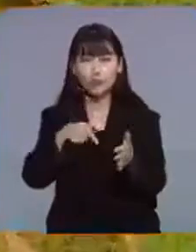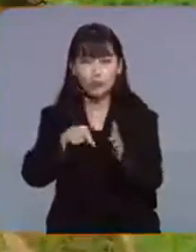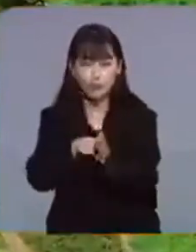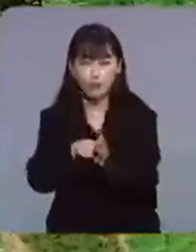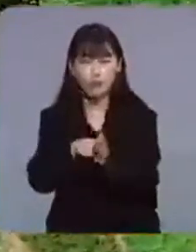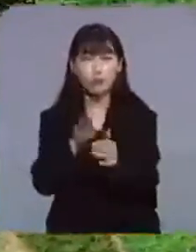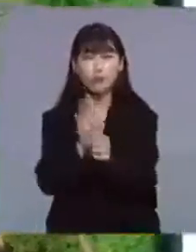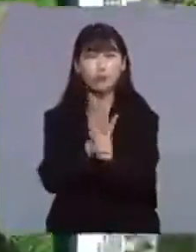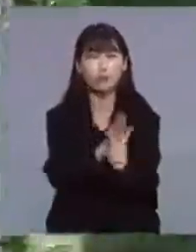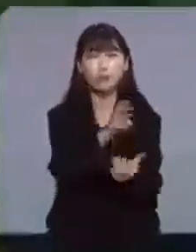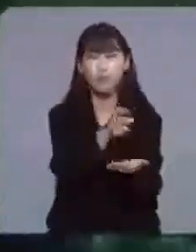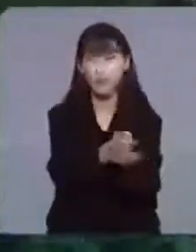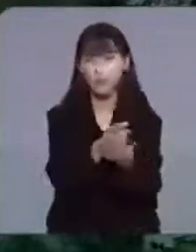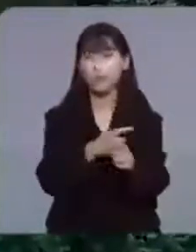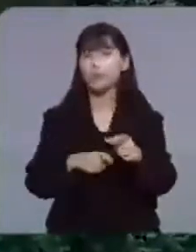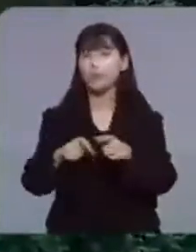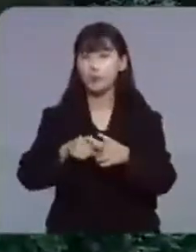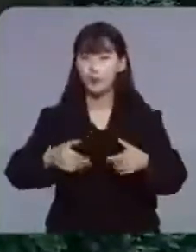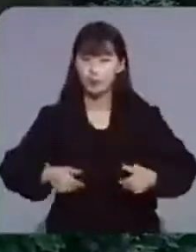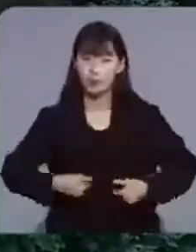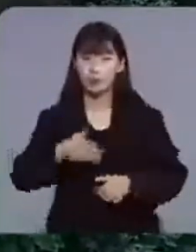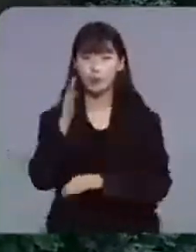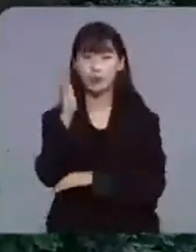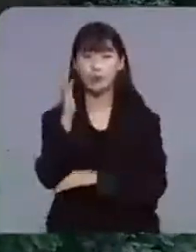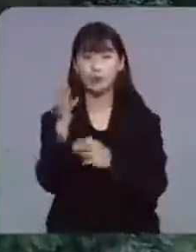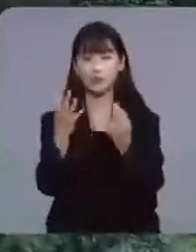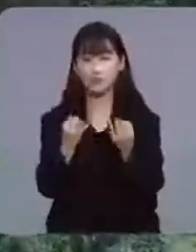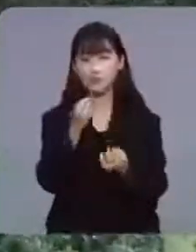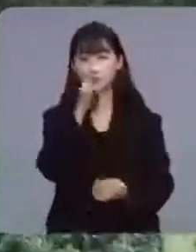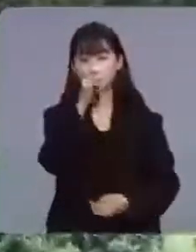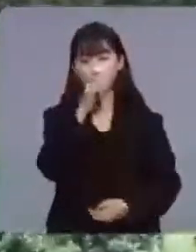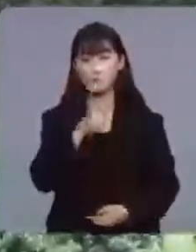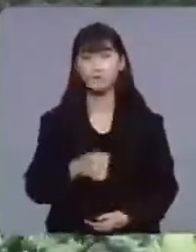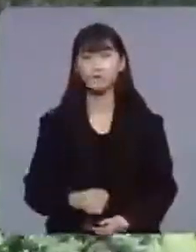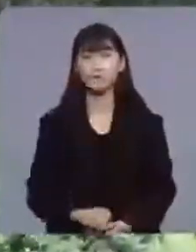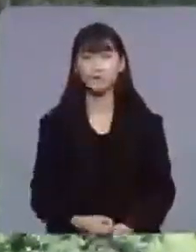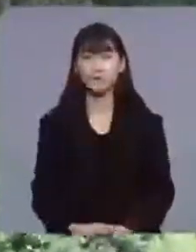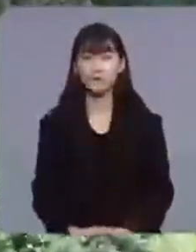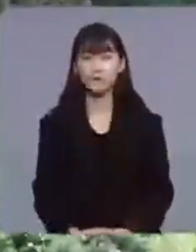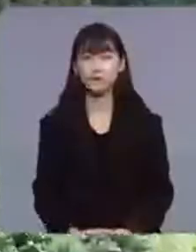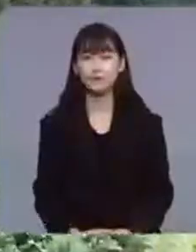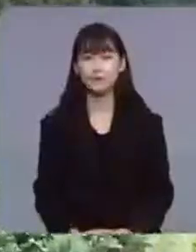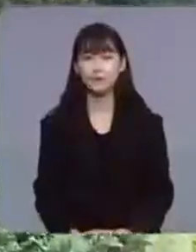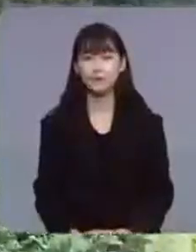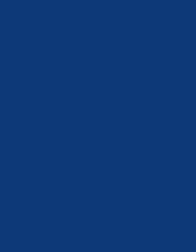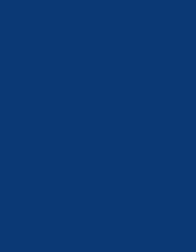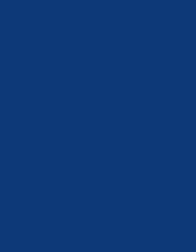있는 지원책이 더 필요하다는 의견이 나옵니다. KBS 뉴스 박웅입니다.